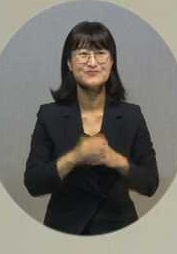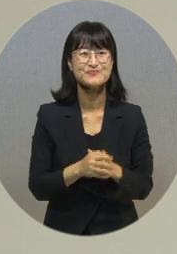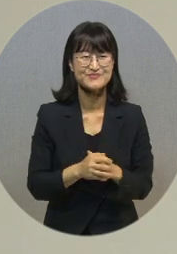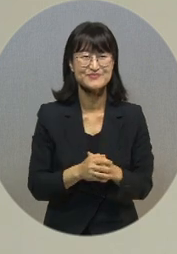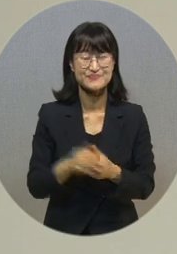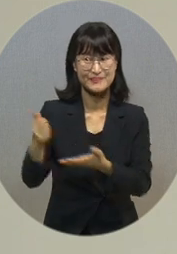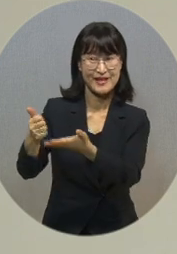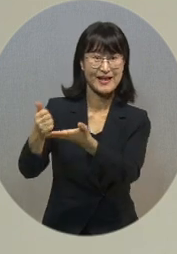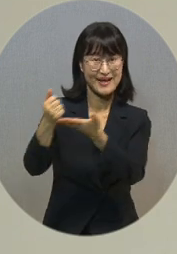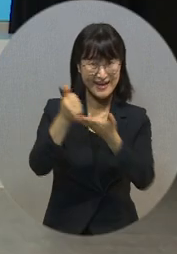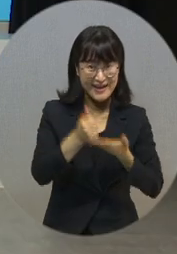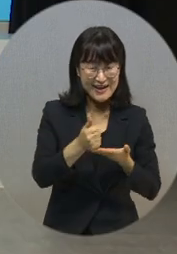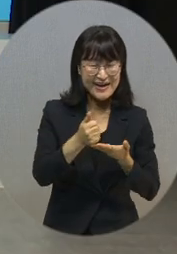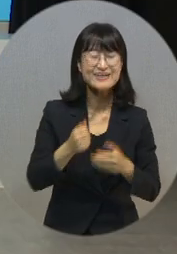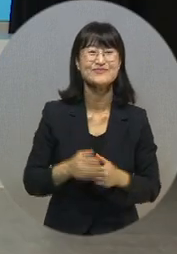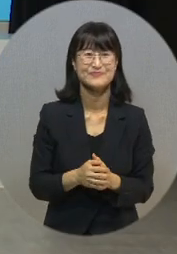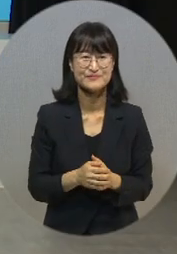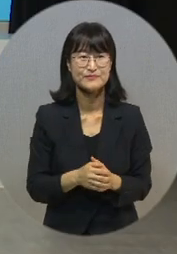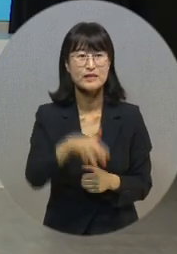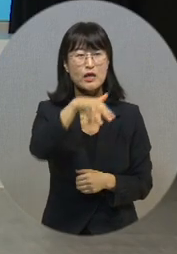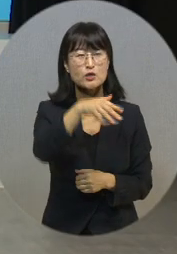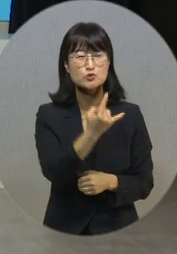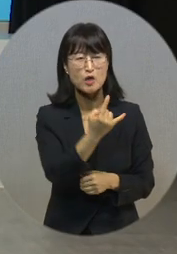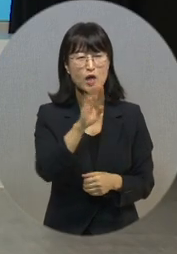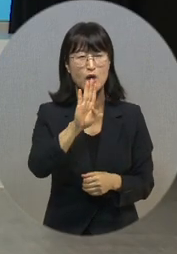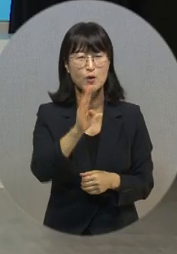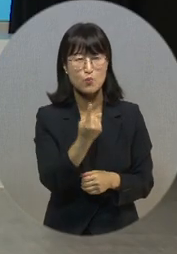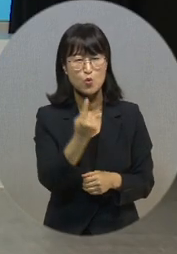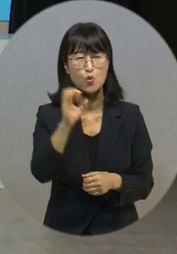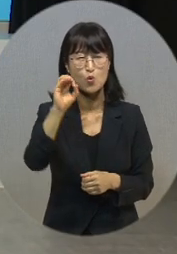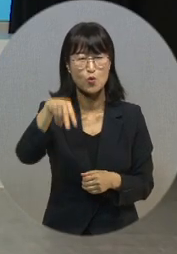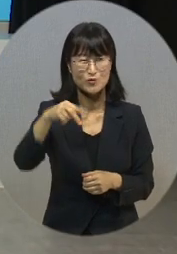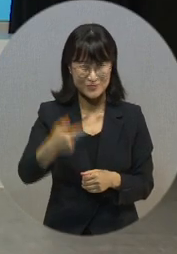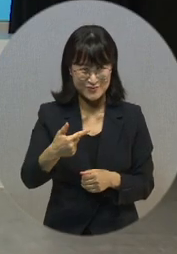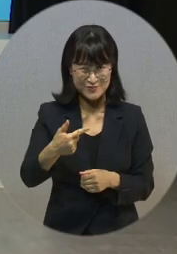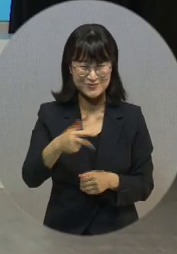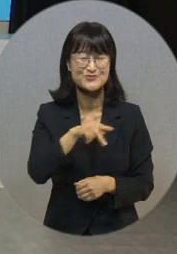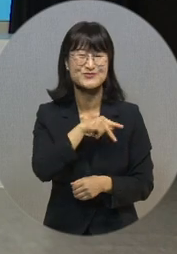스튜디오에 그분을 모셨습니다. 최보윤 의원님 모셨습니다. 어서 오세요.